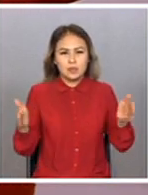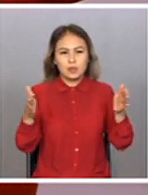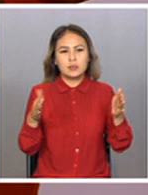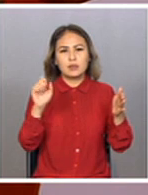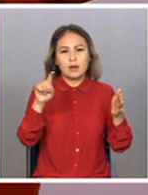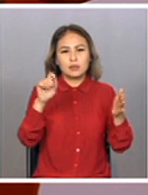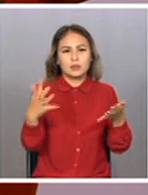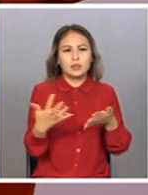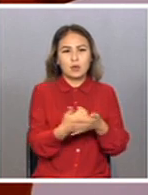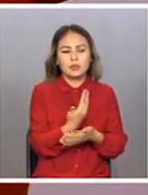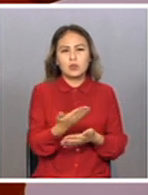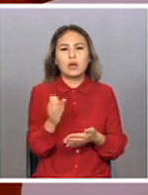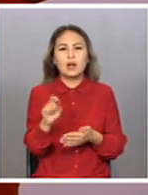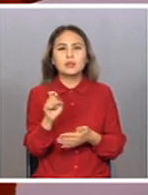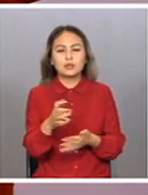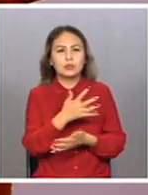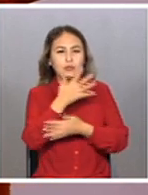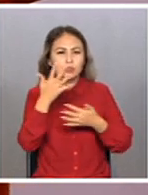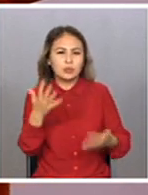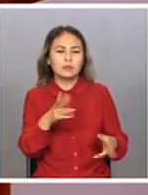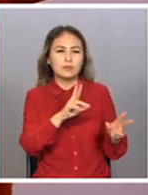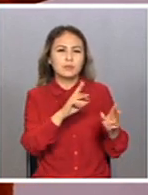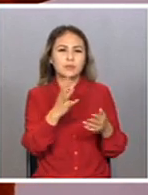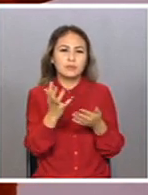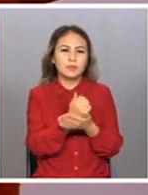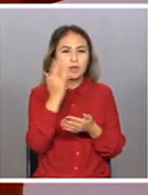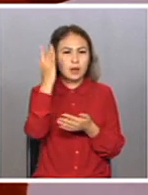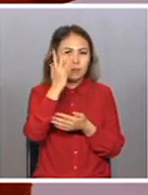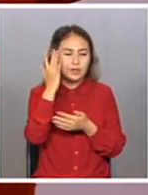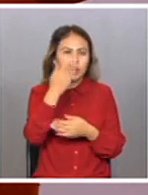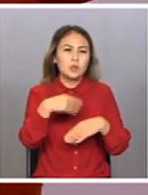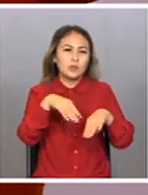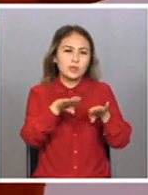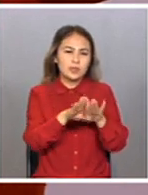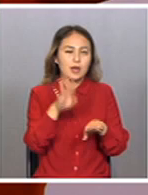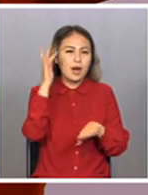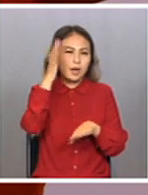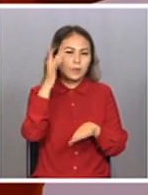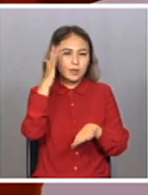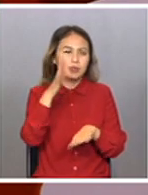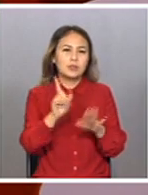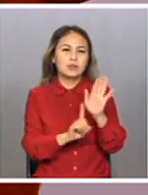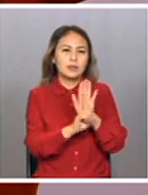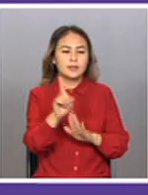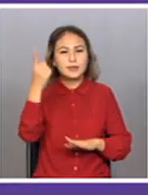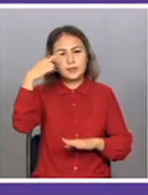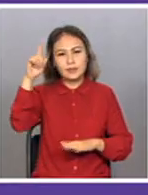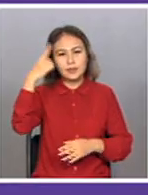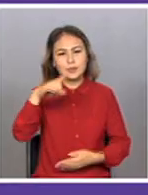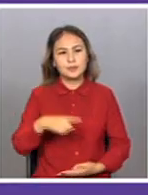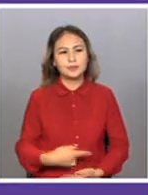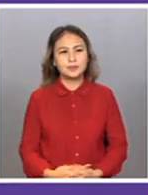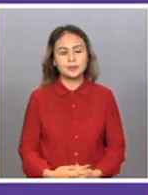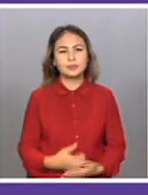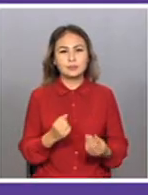алсам, ол алтынға үлкен бақ салсам деп армандайды. Осындай армандарынан туған ертегі екен.